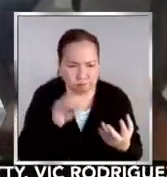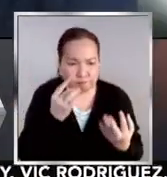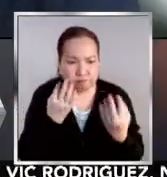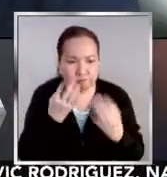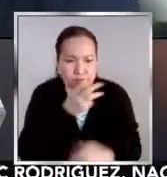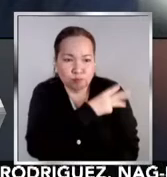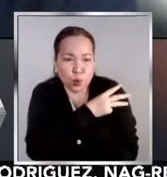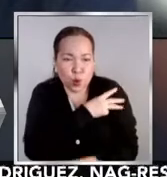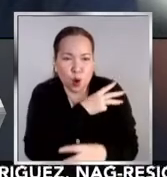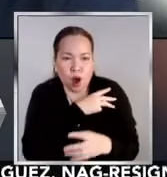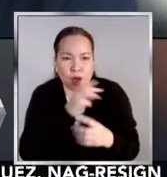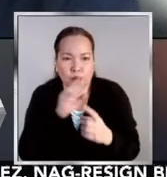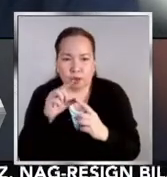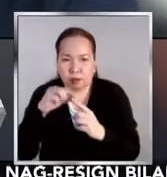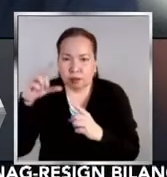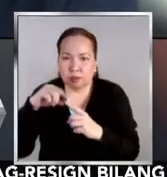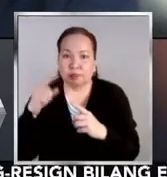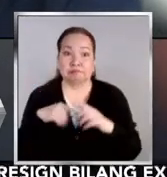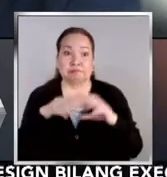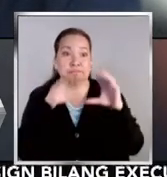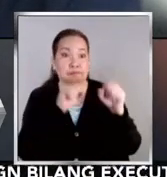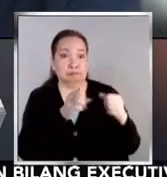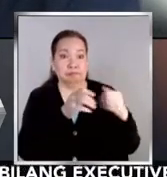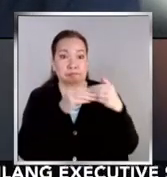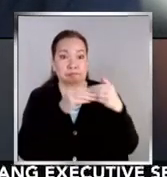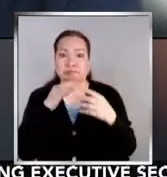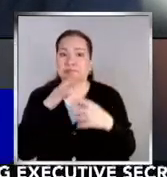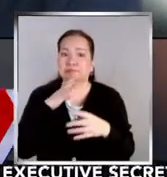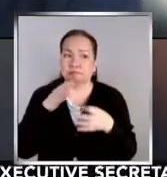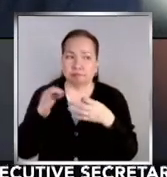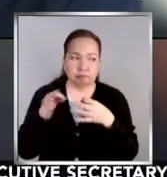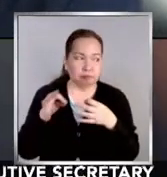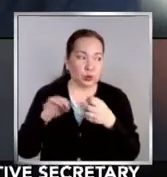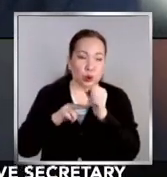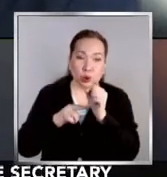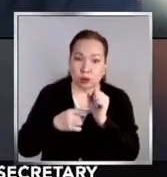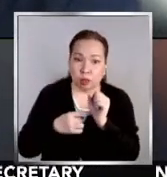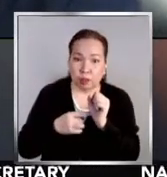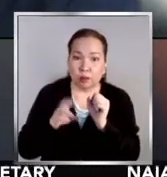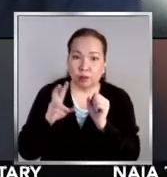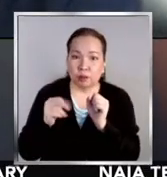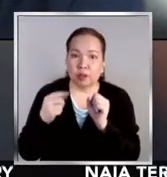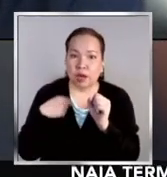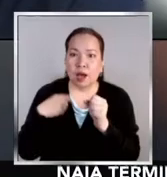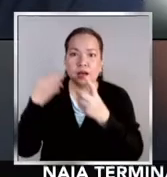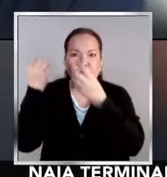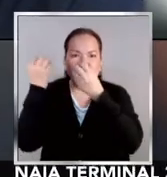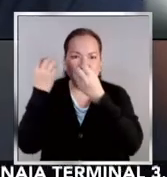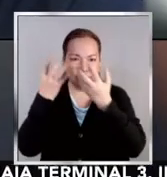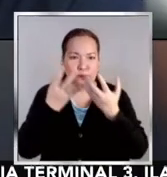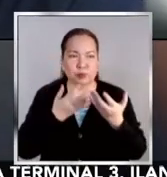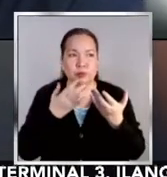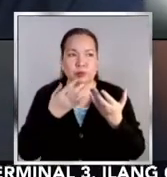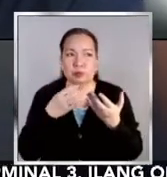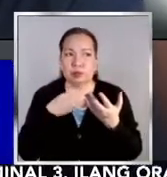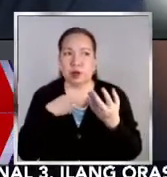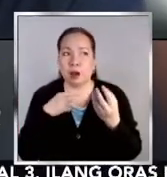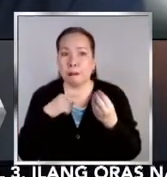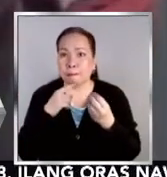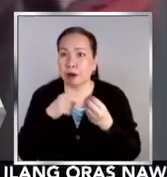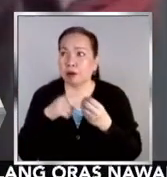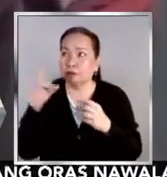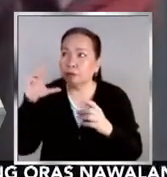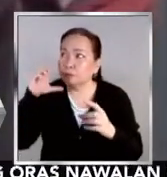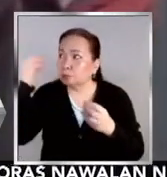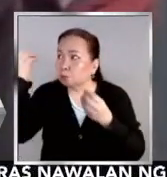grupo. Nagsimula yung operation namin dahil sa mga information na nakuha namin galing sa revelations ng mga nahuli namin